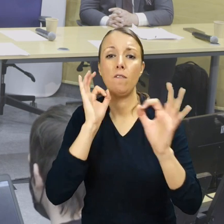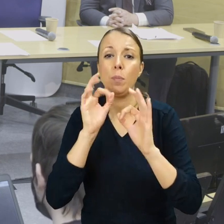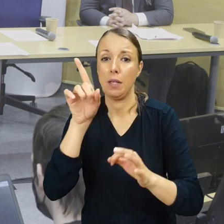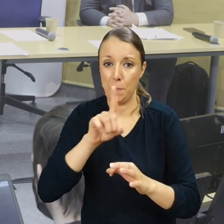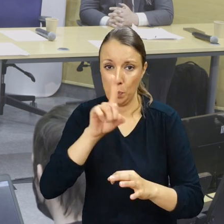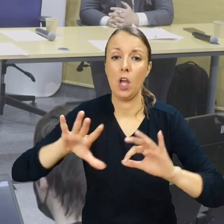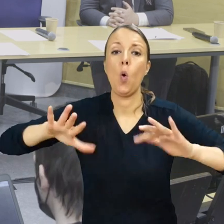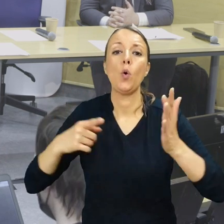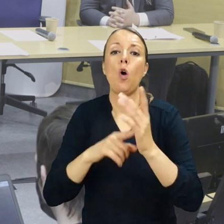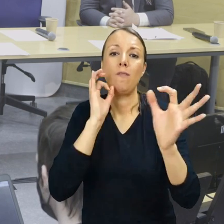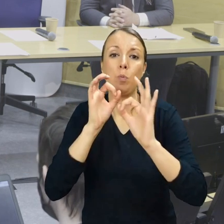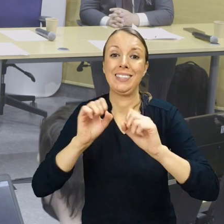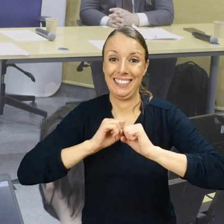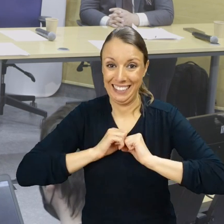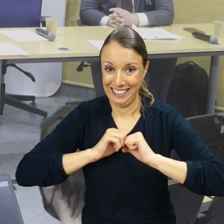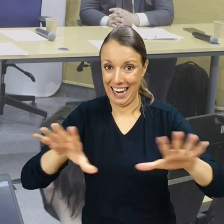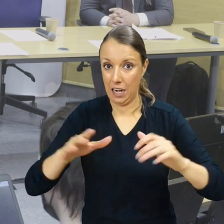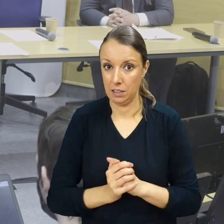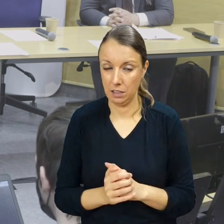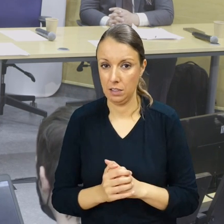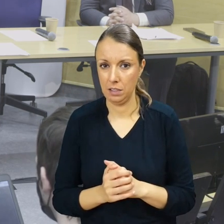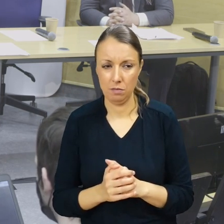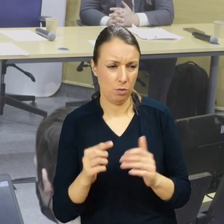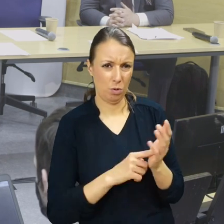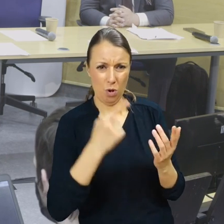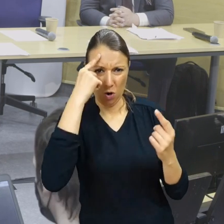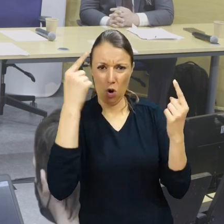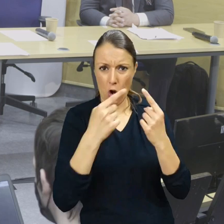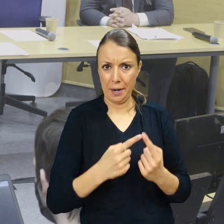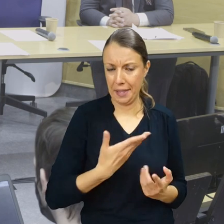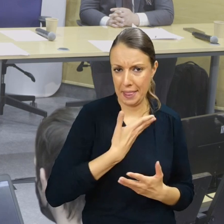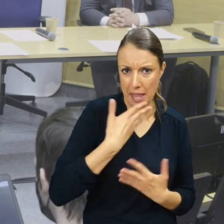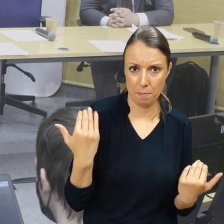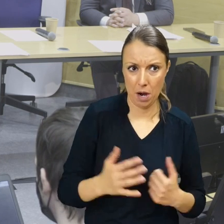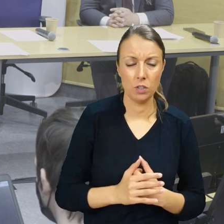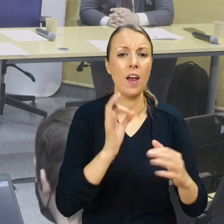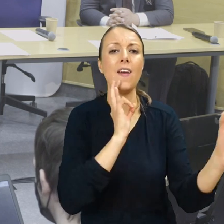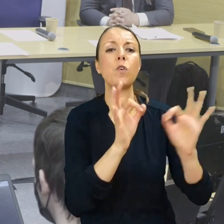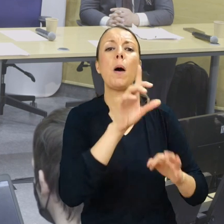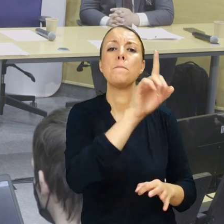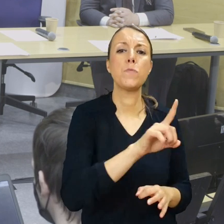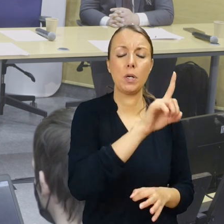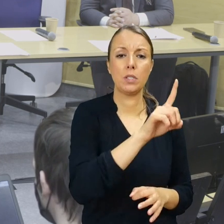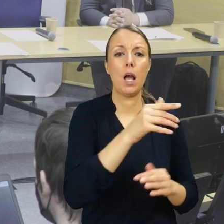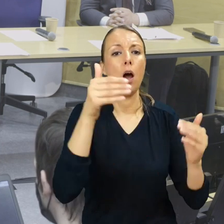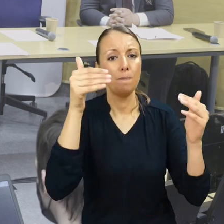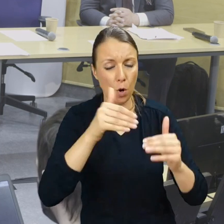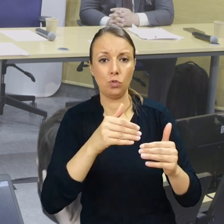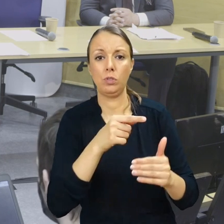jawną, no to jest nielogiczne z punktu widzenia sformułowania, że informacja publiczna może być sklauzulowana